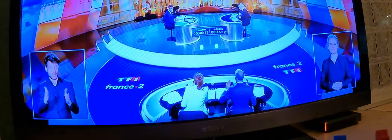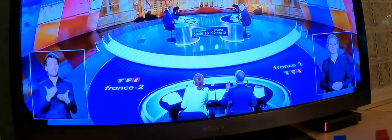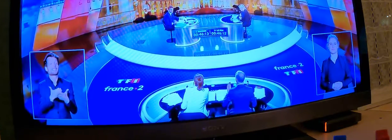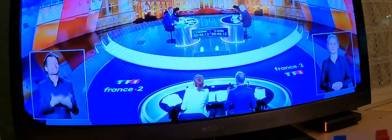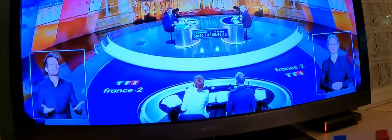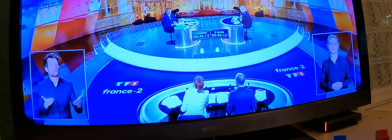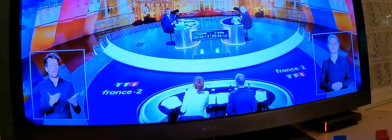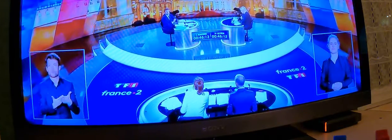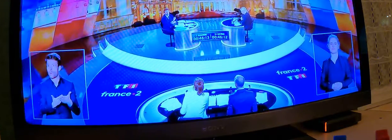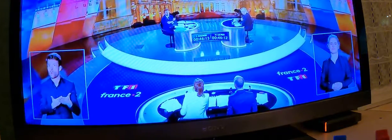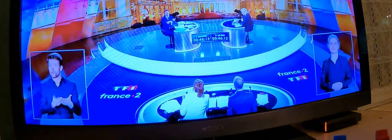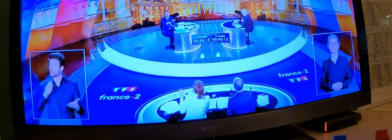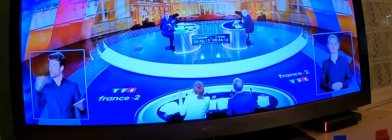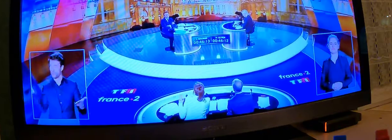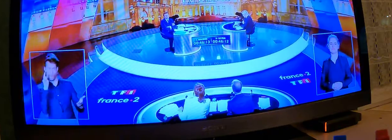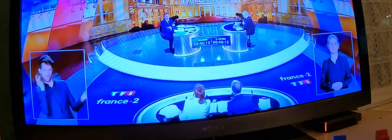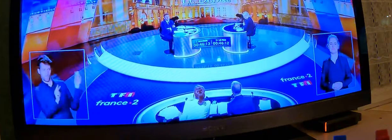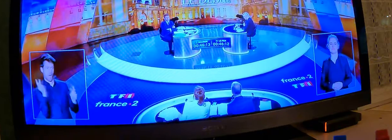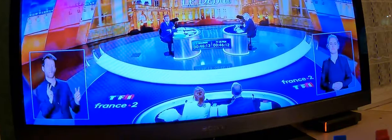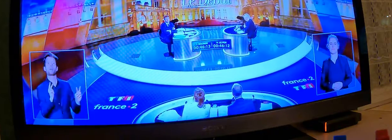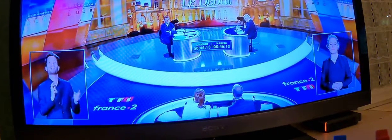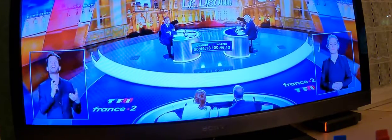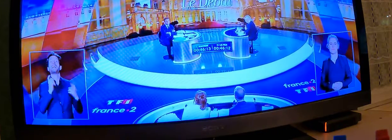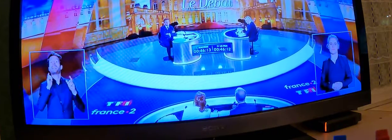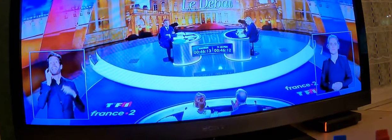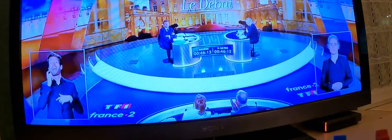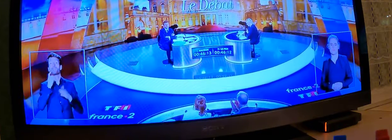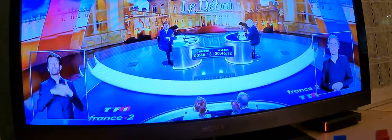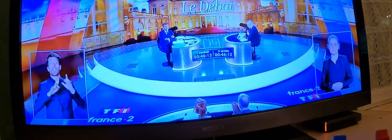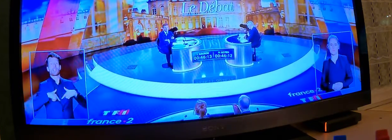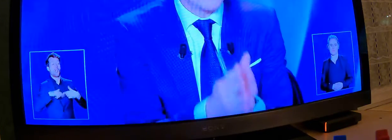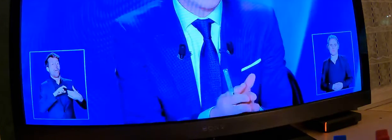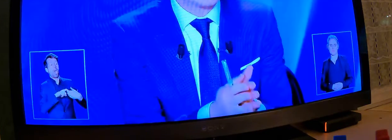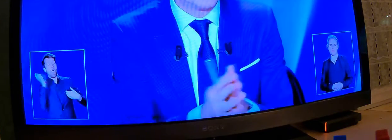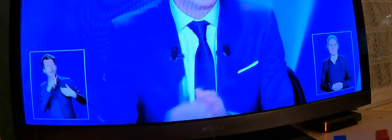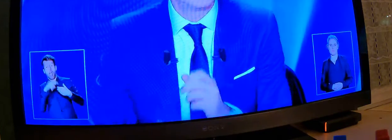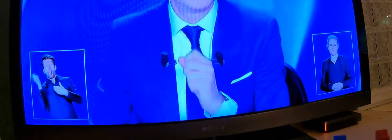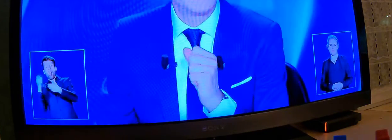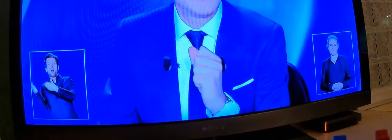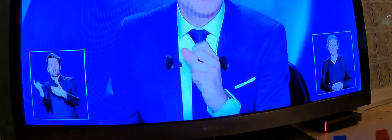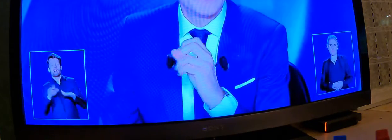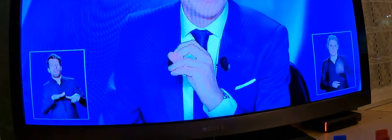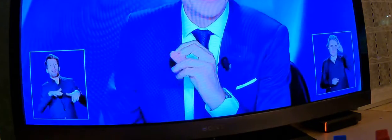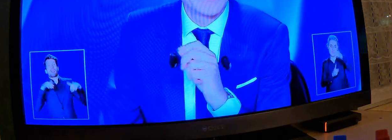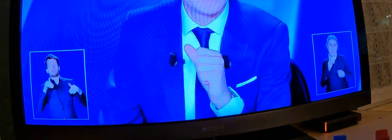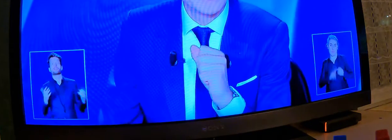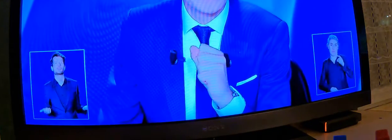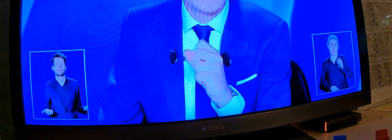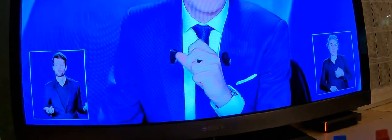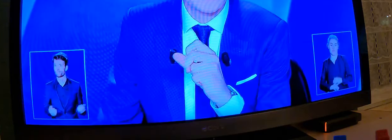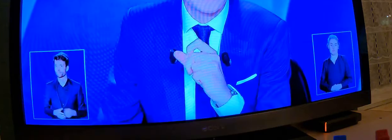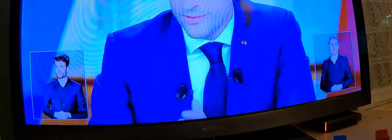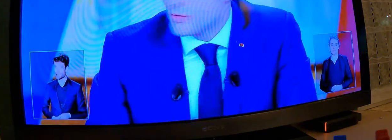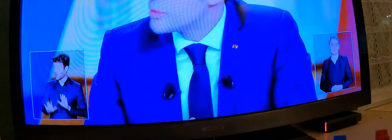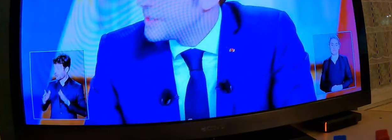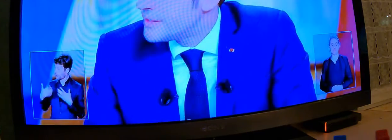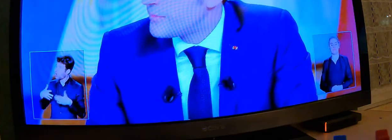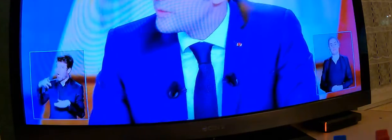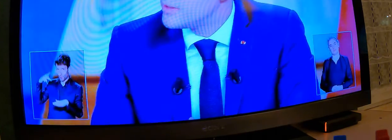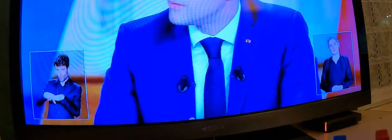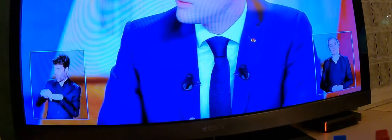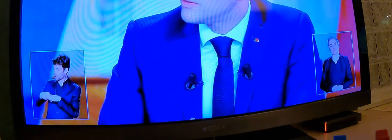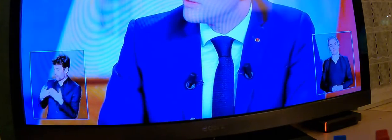Comment éviter le décrochage unanimement constaté de nos élèves en France? C'est un sujet capital. Qu'allez-vous faire concrètement? D'abord, on a commencé à le faire, puisque l'investissement